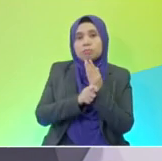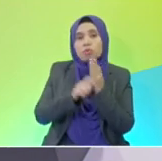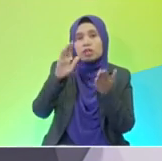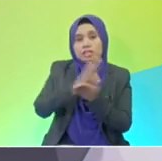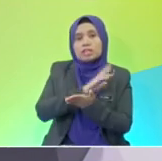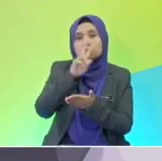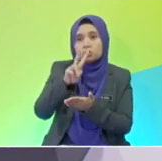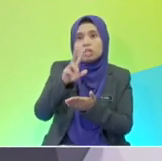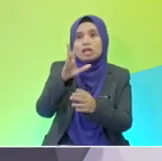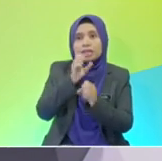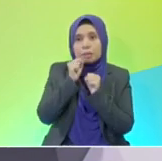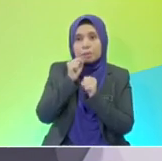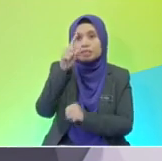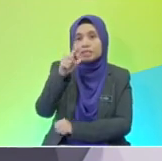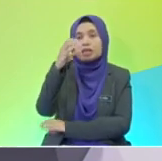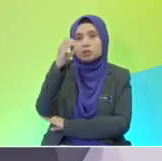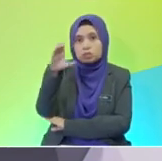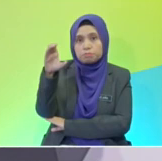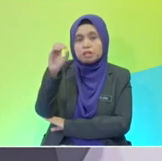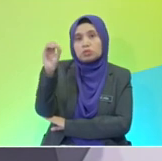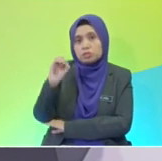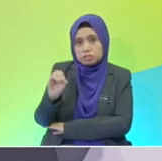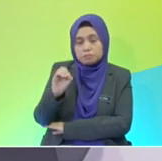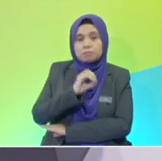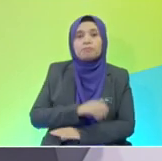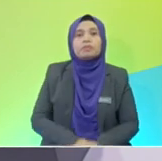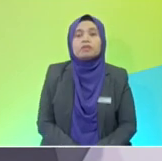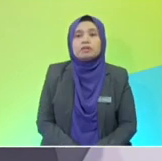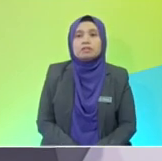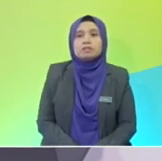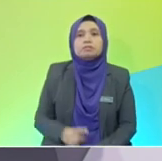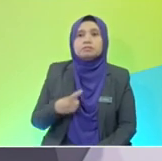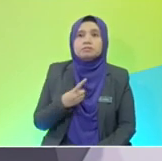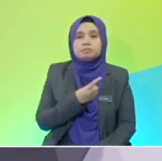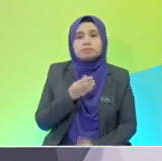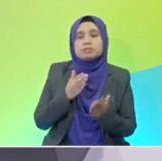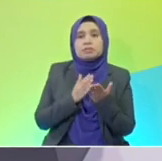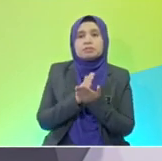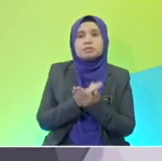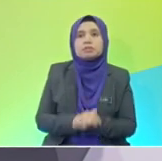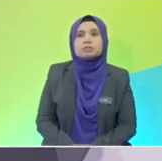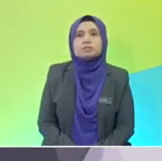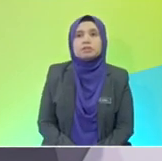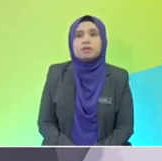akan membawa kepada 100-100 maka Oke kita terus terus